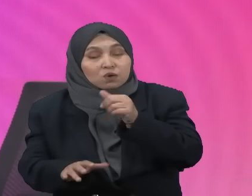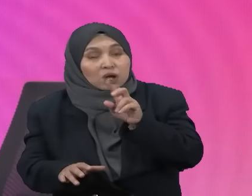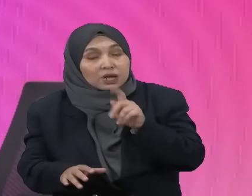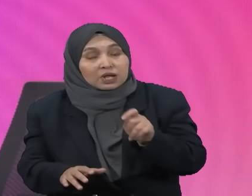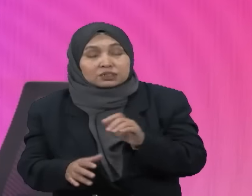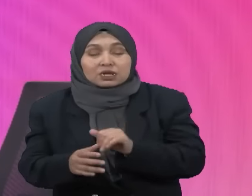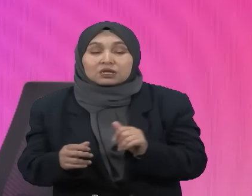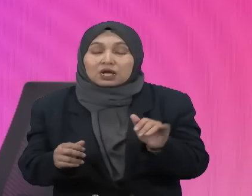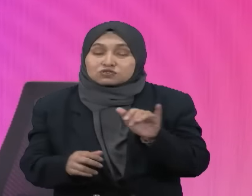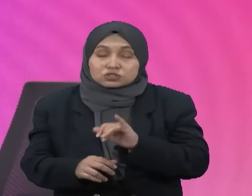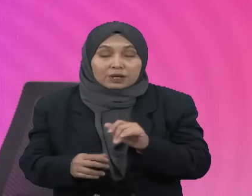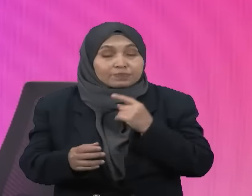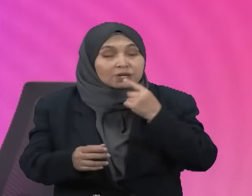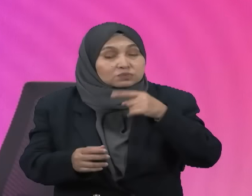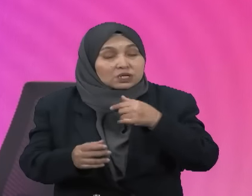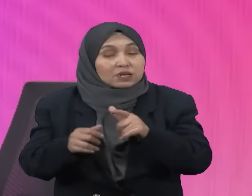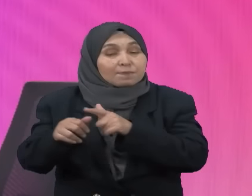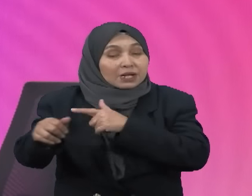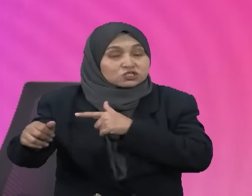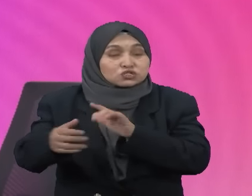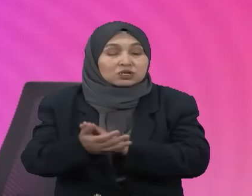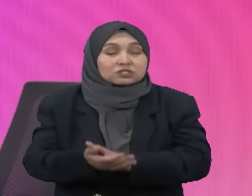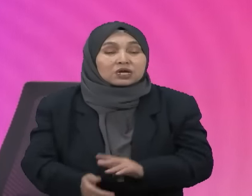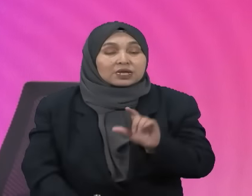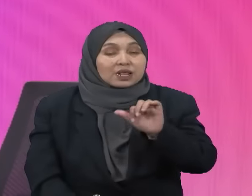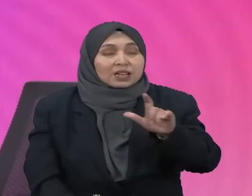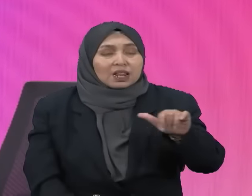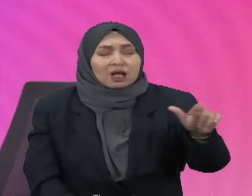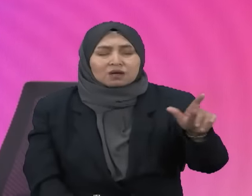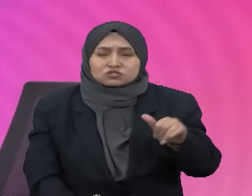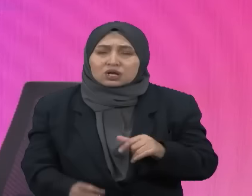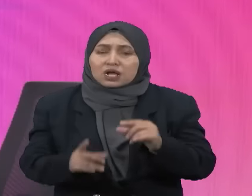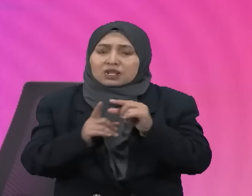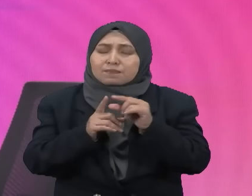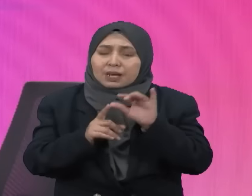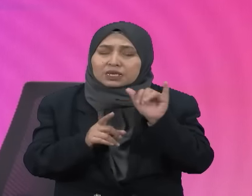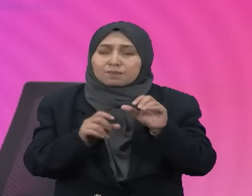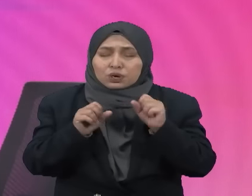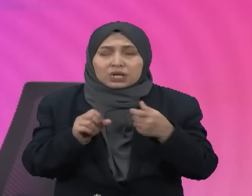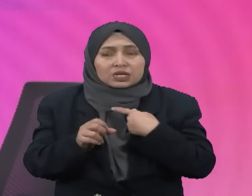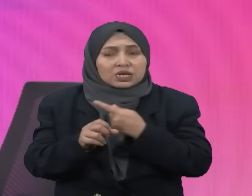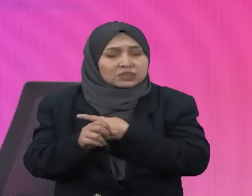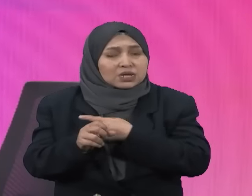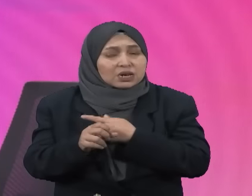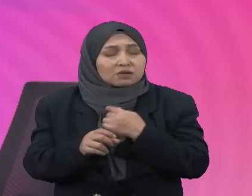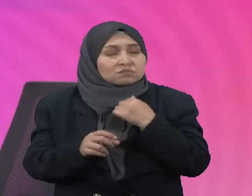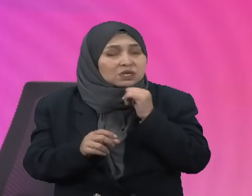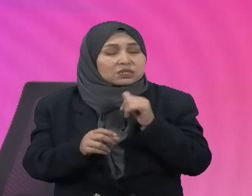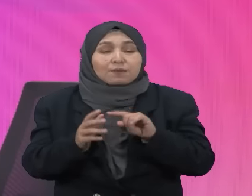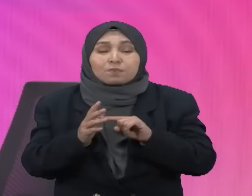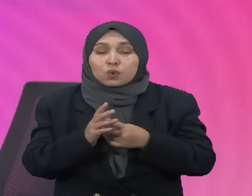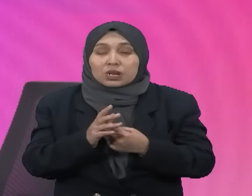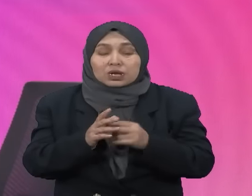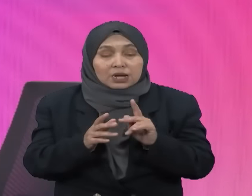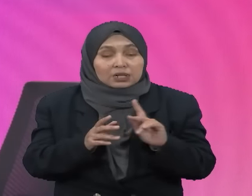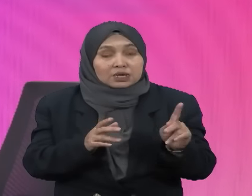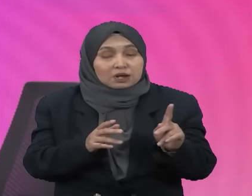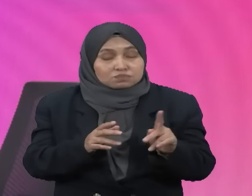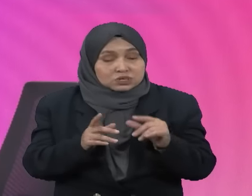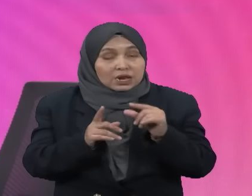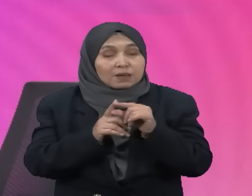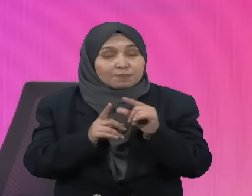kena sekatakan panjangnya illa. Illa ni juga kalimah yang boleh kita nak ibtidak, nak mulakan